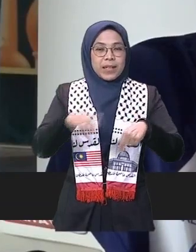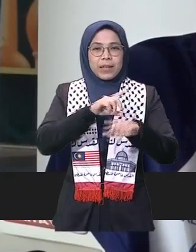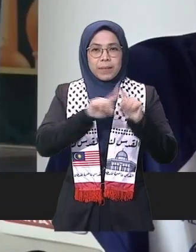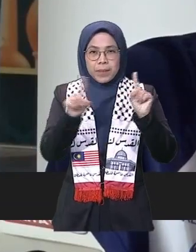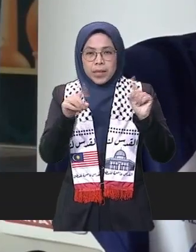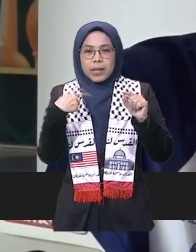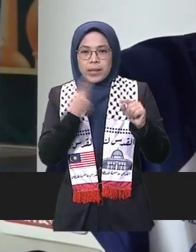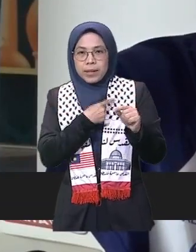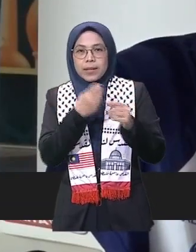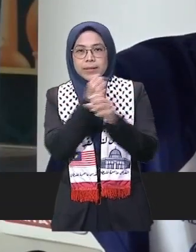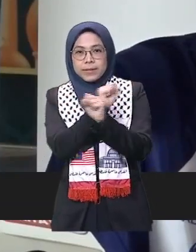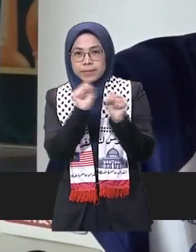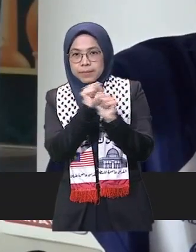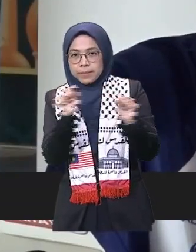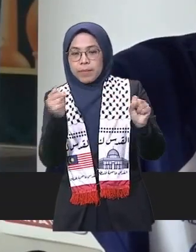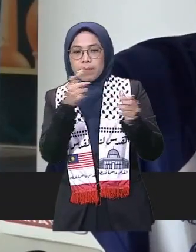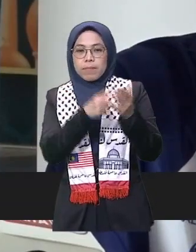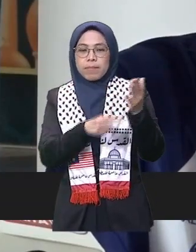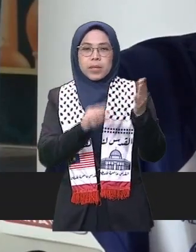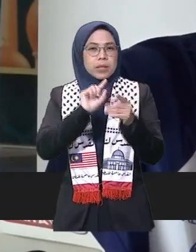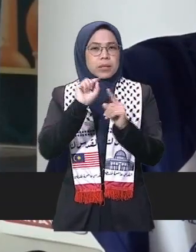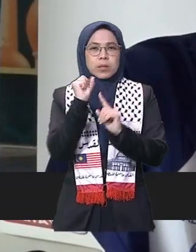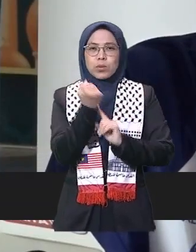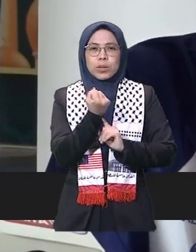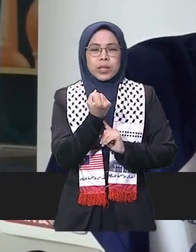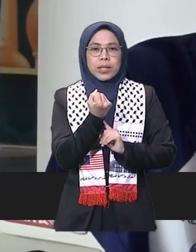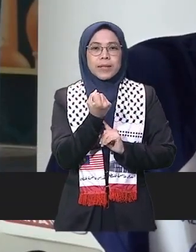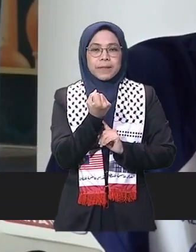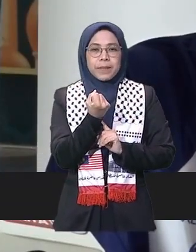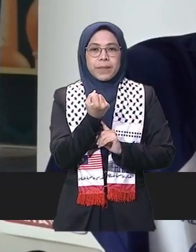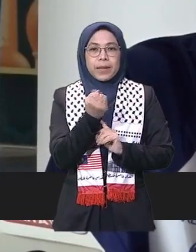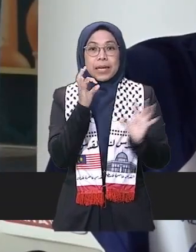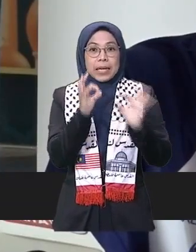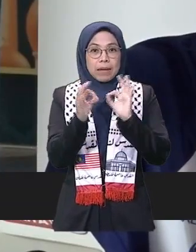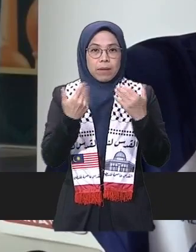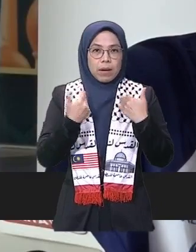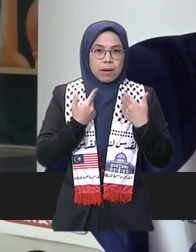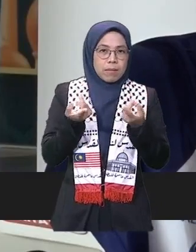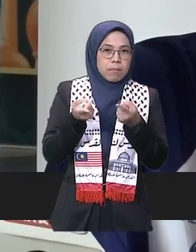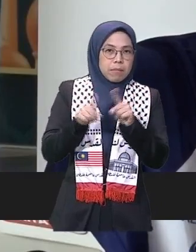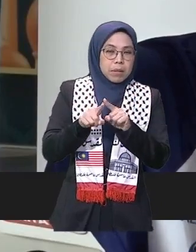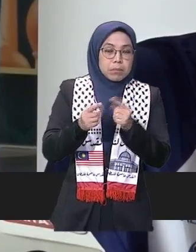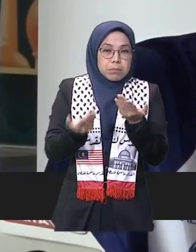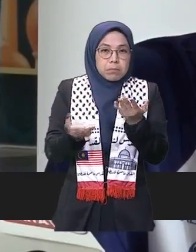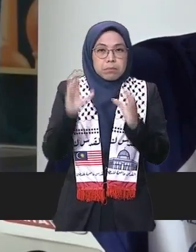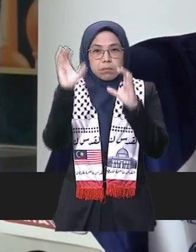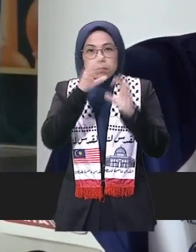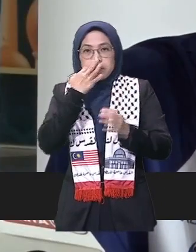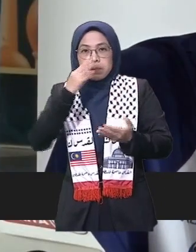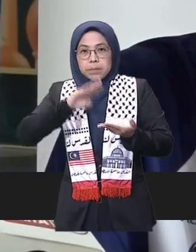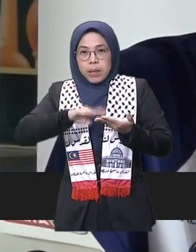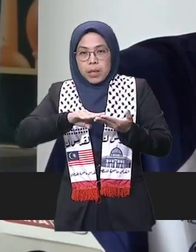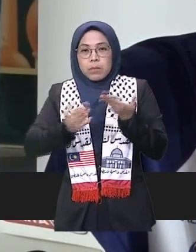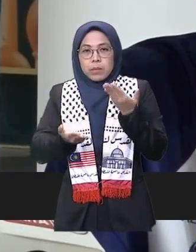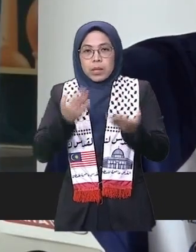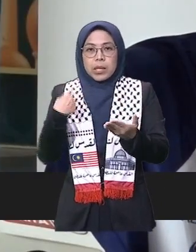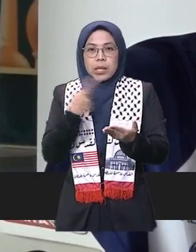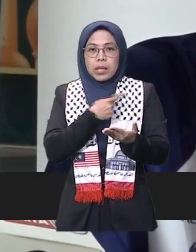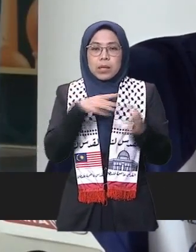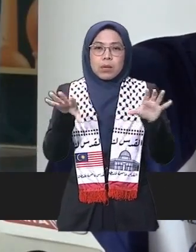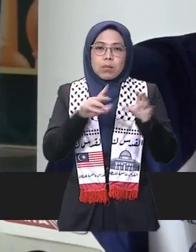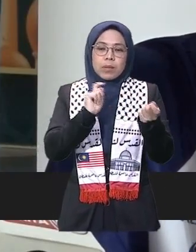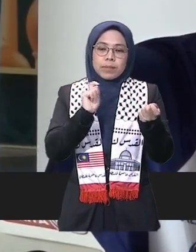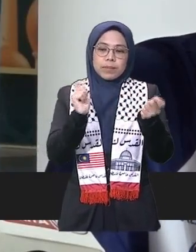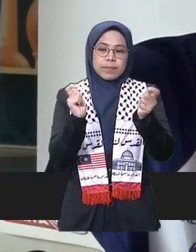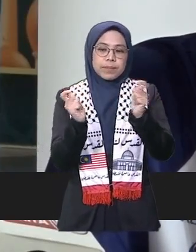pun, kita bersedia dengan keadaan-keadaan tertentu. Kalau berlaku keadaan di sebaliknya, kita mungkin ada buat slight